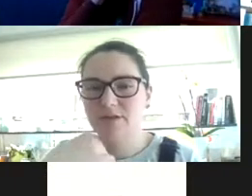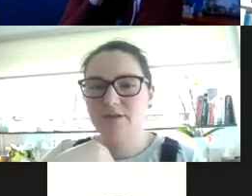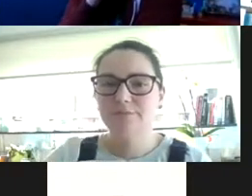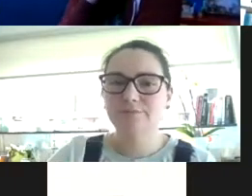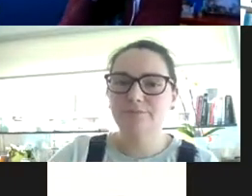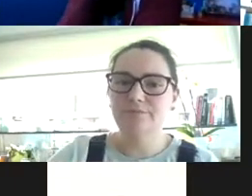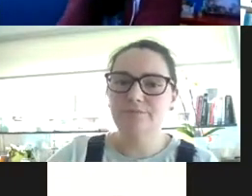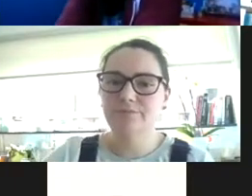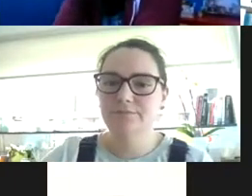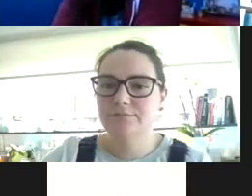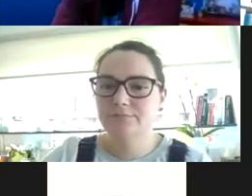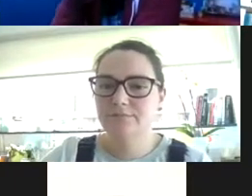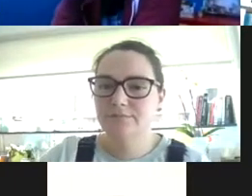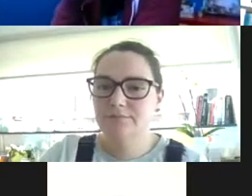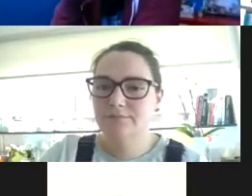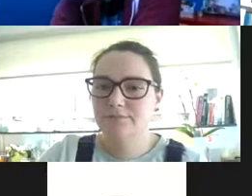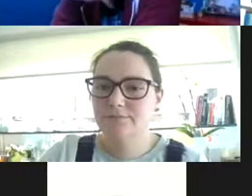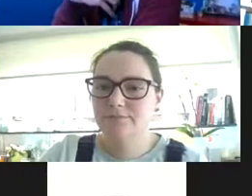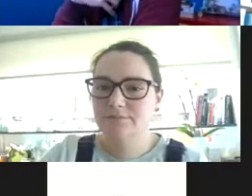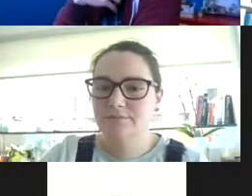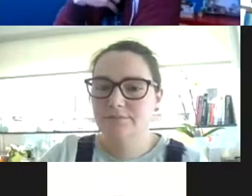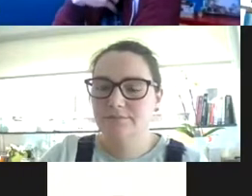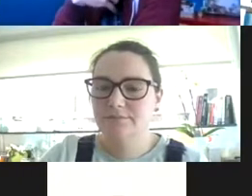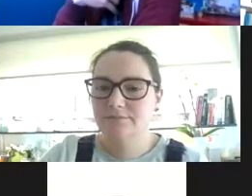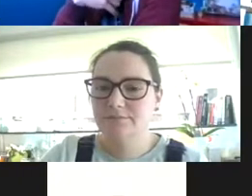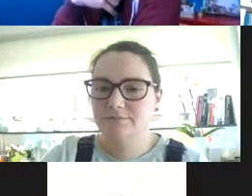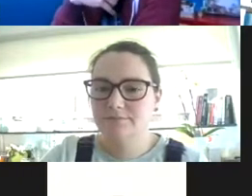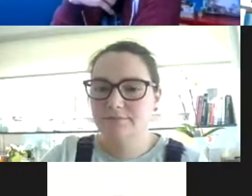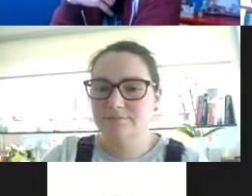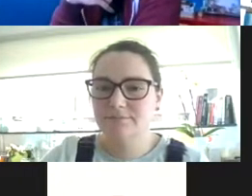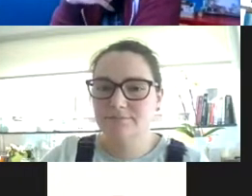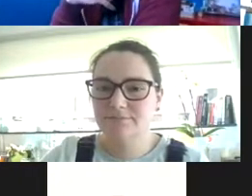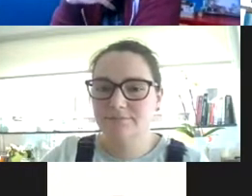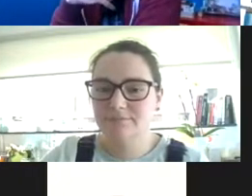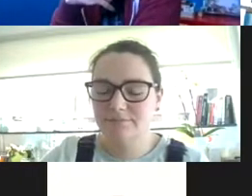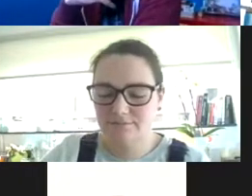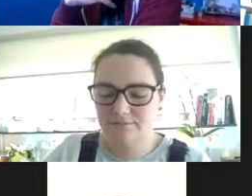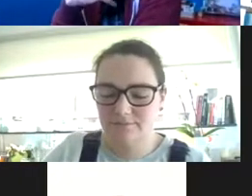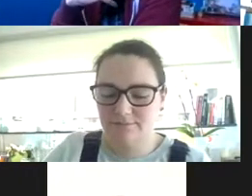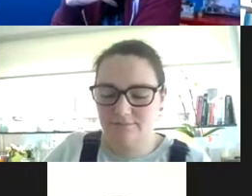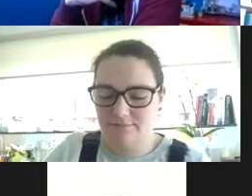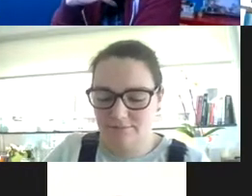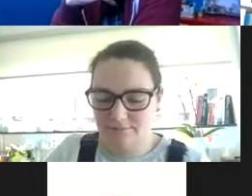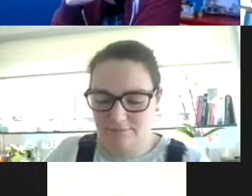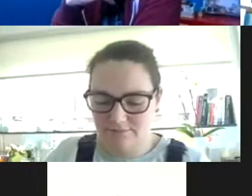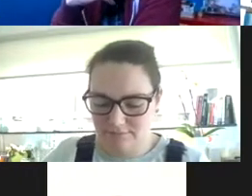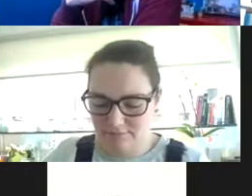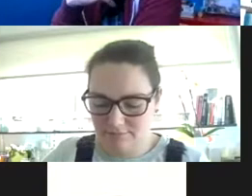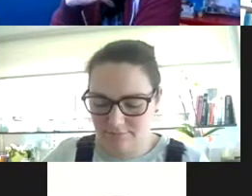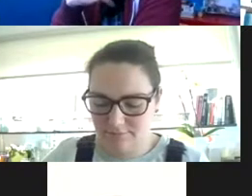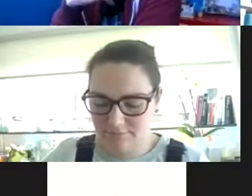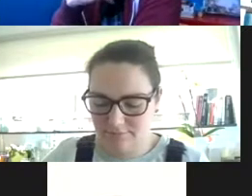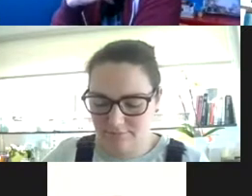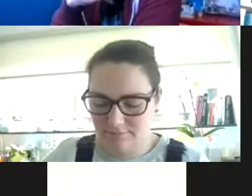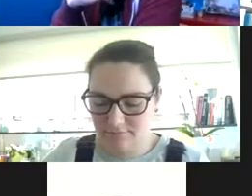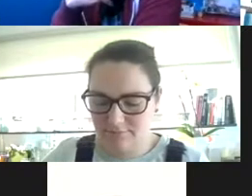veel plezanter om het op die manier te doen. Nu, kinderen, als we nog plaats hebben, kunnen alle kinderen natuurlijk nog binnen. Maar